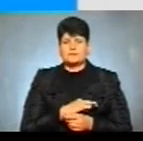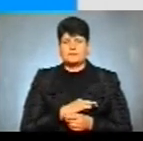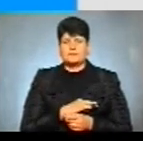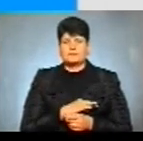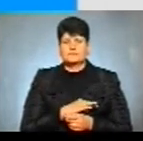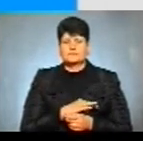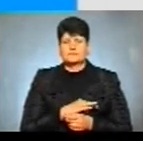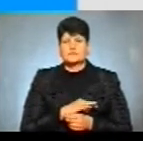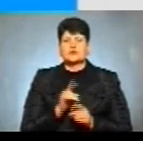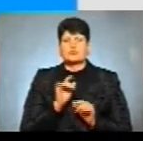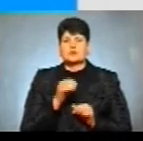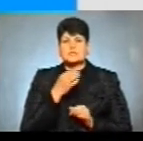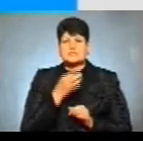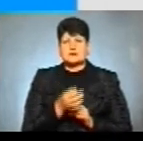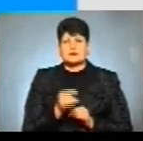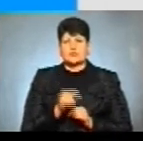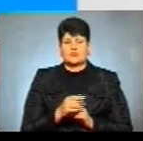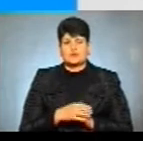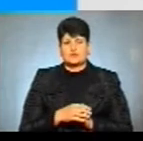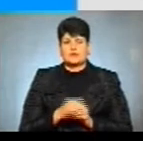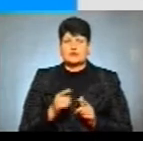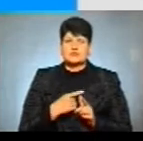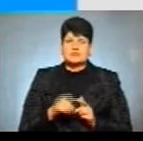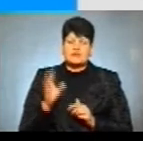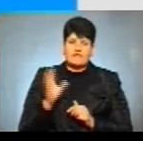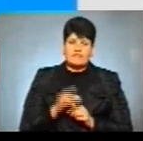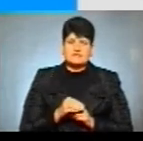тут? Чи все за рахунок